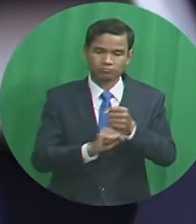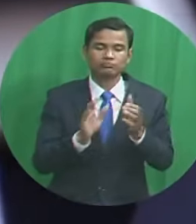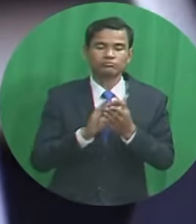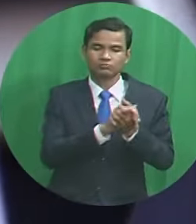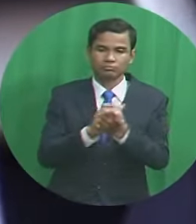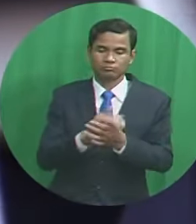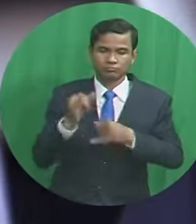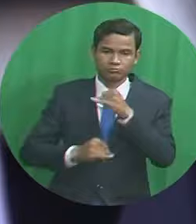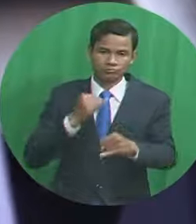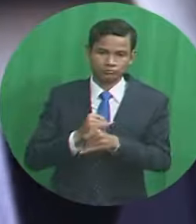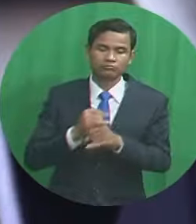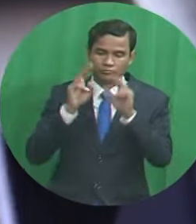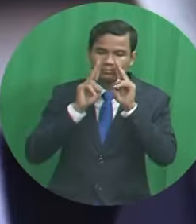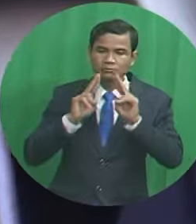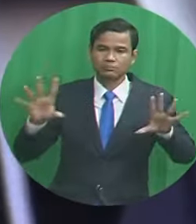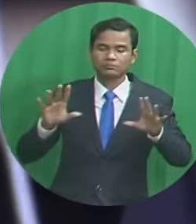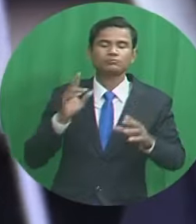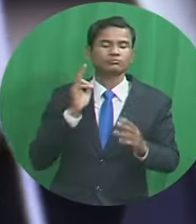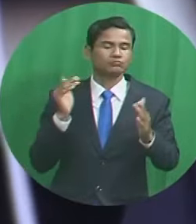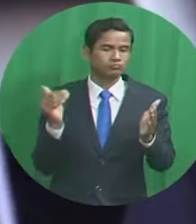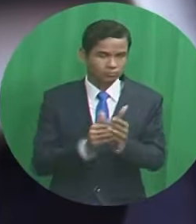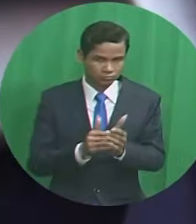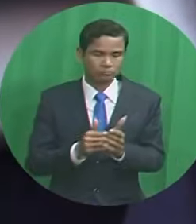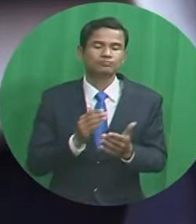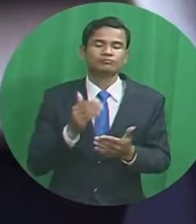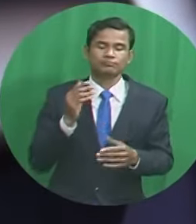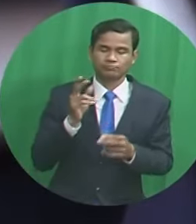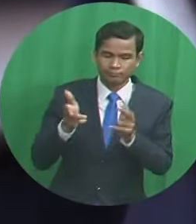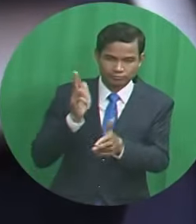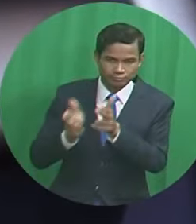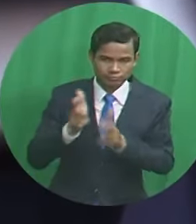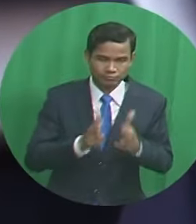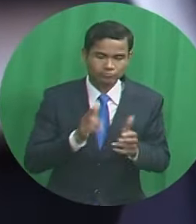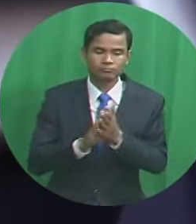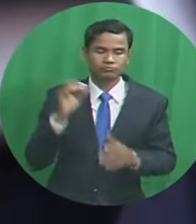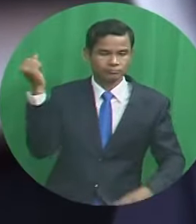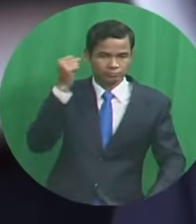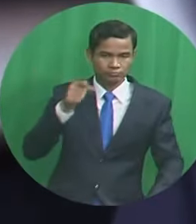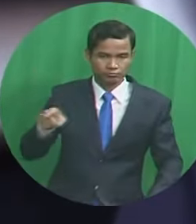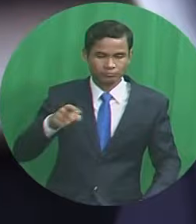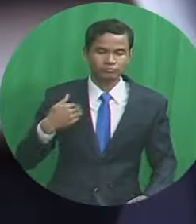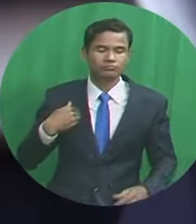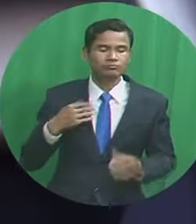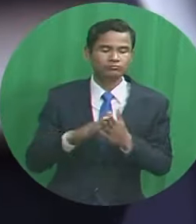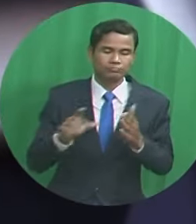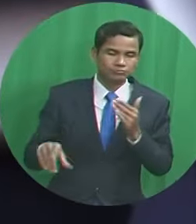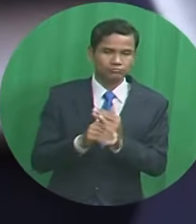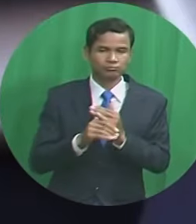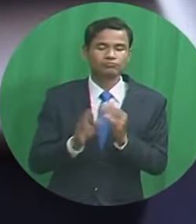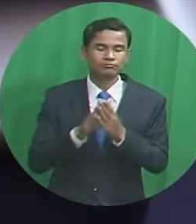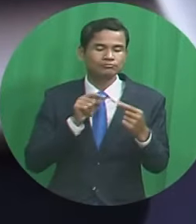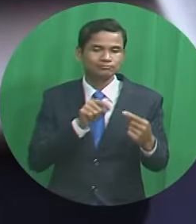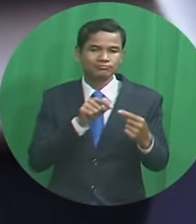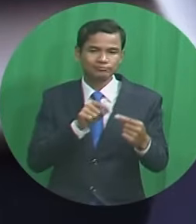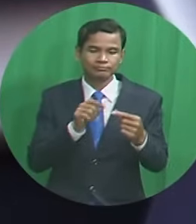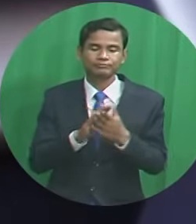មន៍អន្តរជាតិដោយអំពាវនាវឲ្យមានបទឈប់បាញ់នឹងការពារឬជំទាស់ប្រឆាំងនឹងការកានឡើងកាន់តែខ្លាំងនៅក្នុងចំនួននេះ